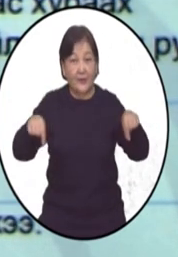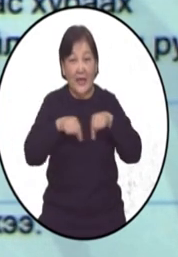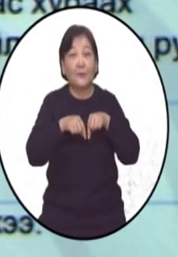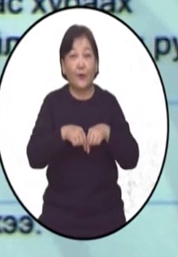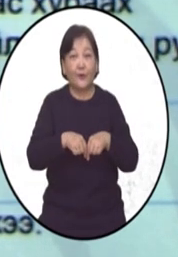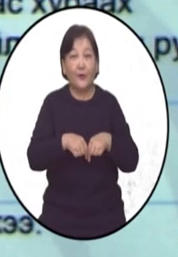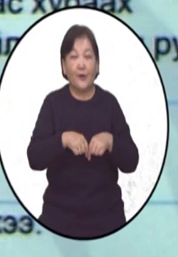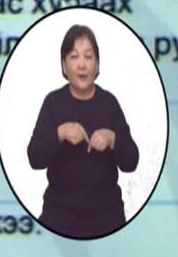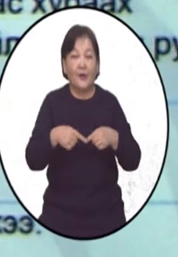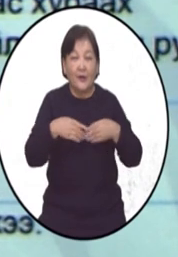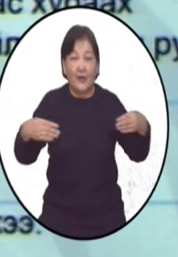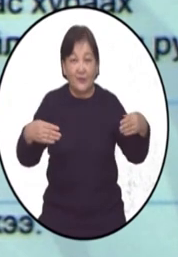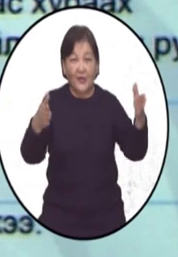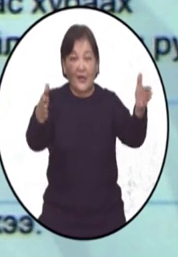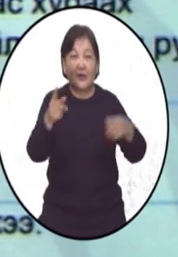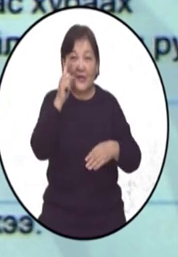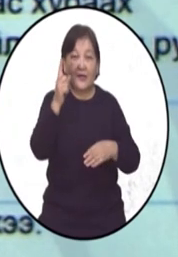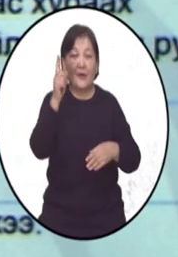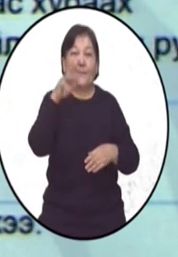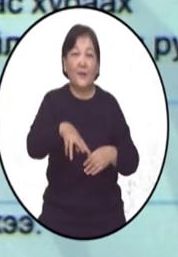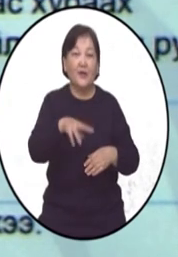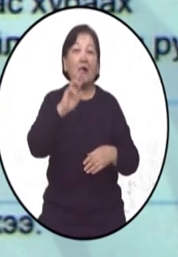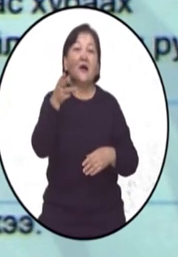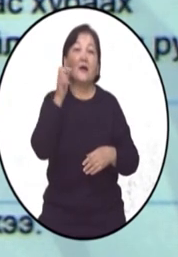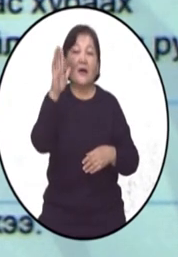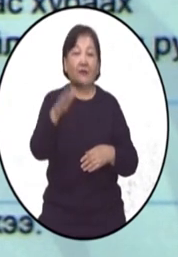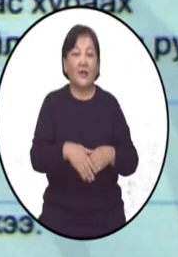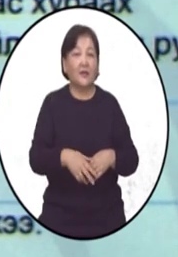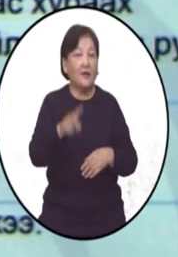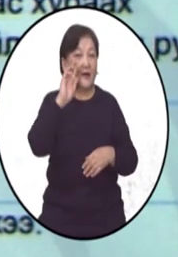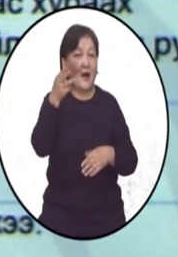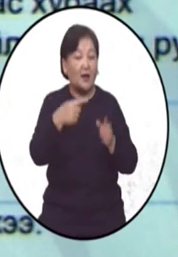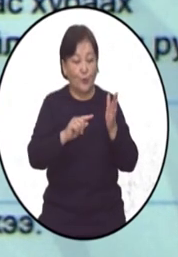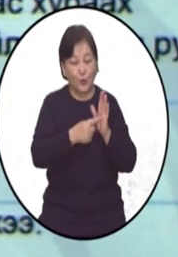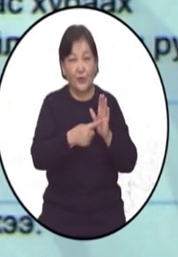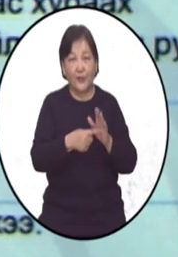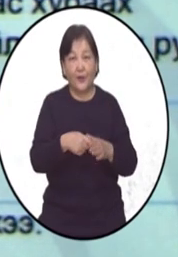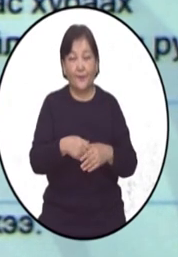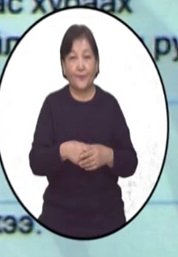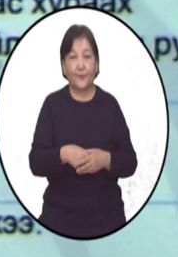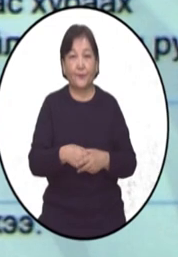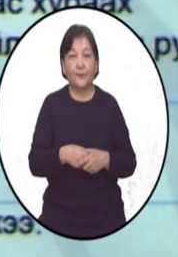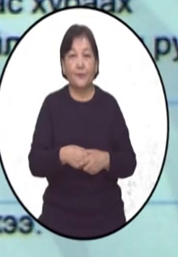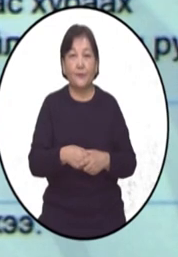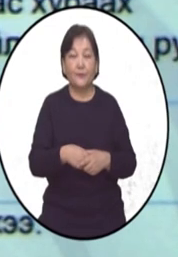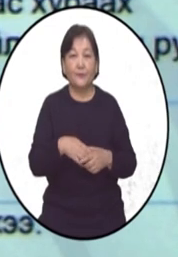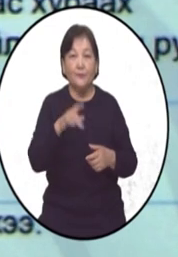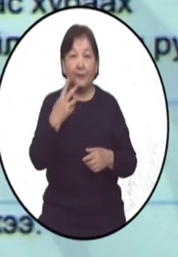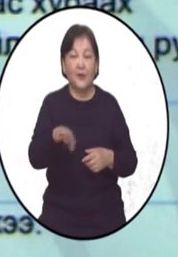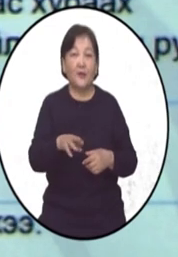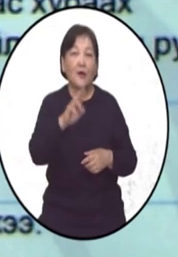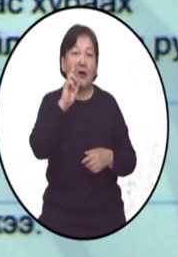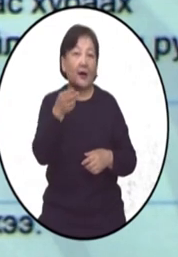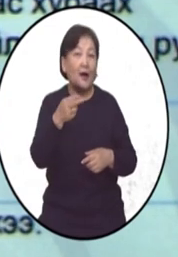нь олсон талбай хэмжээгээ 1 метр квадрат дахь төмсний хэмжээ буюу К-аар үржүүлнэ. За тэгэд К нь